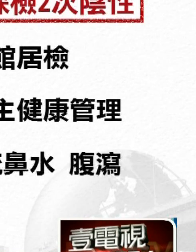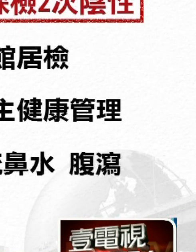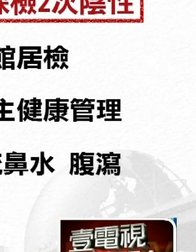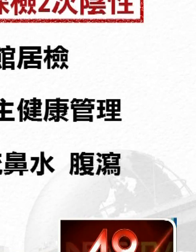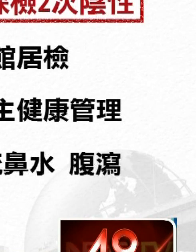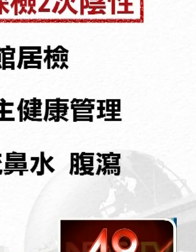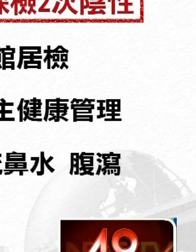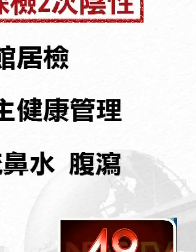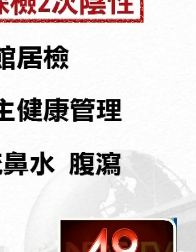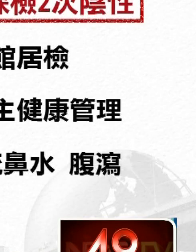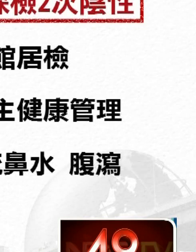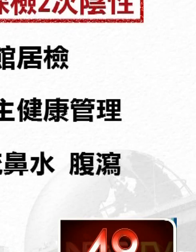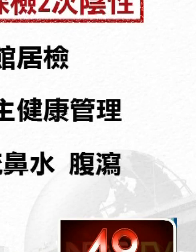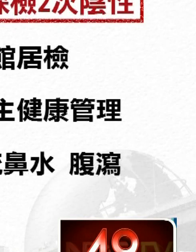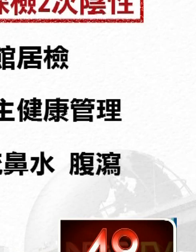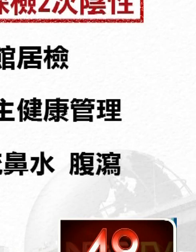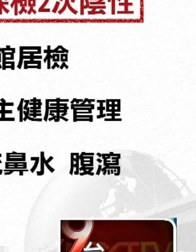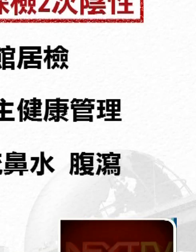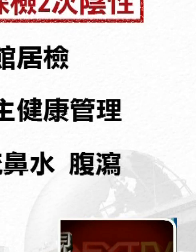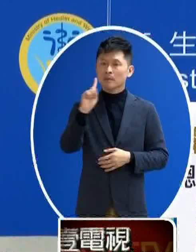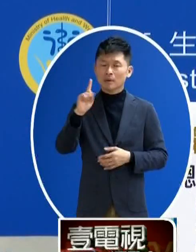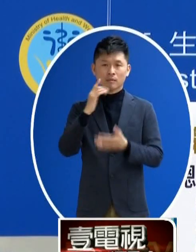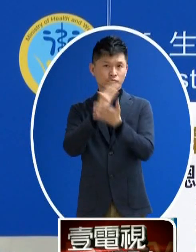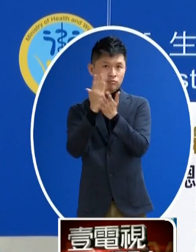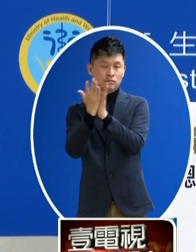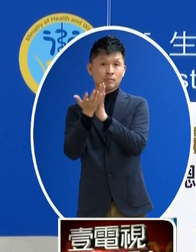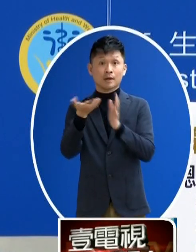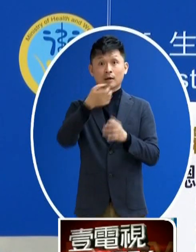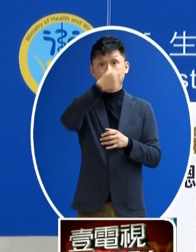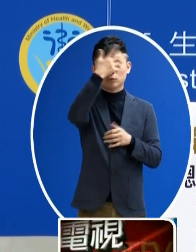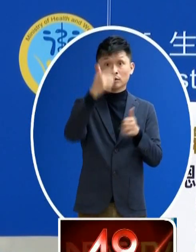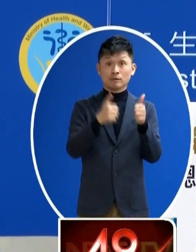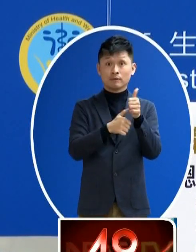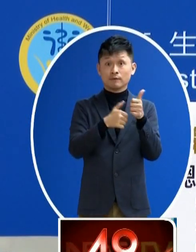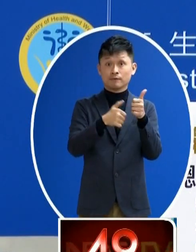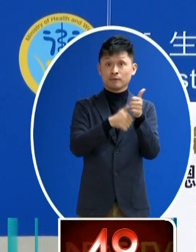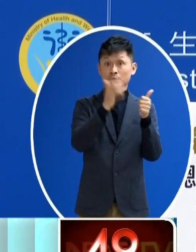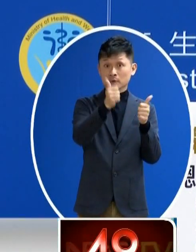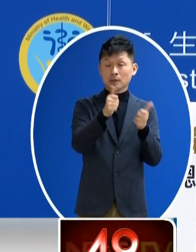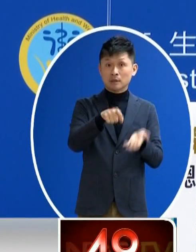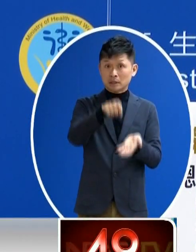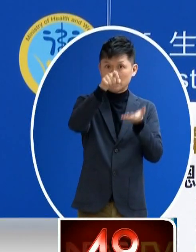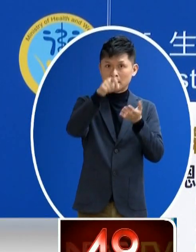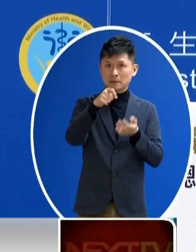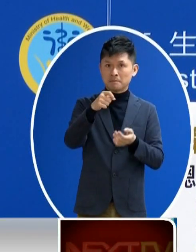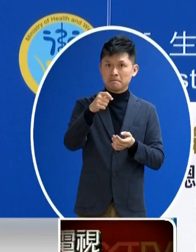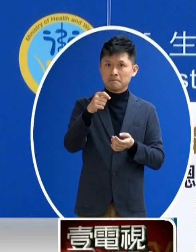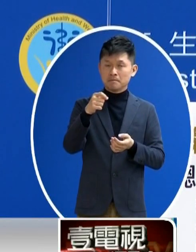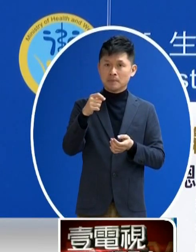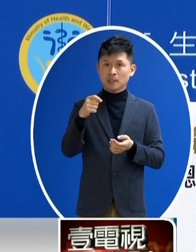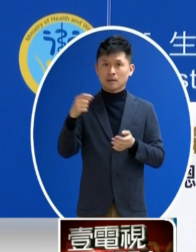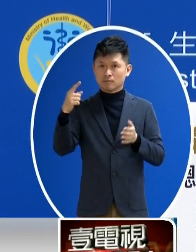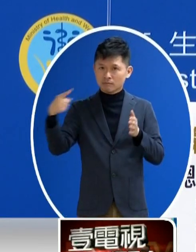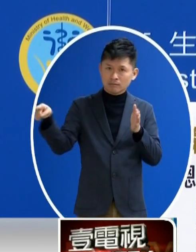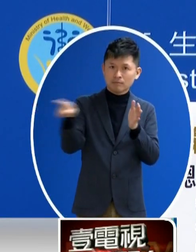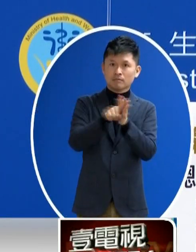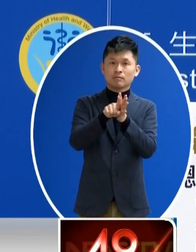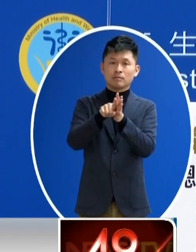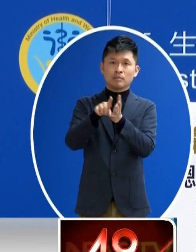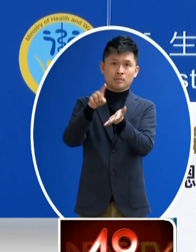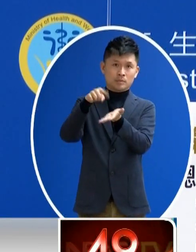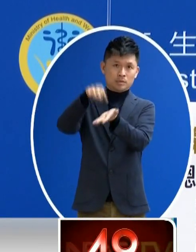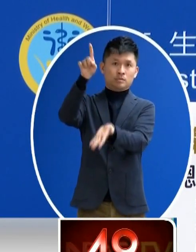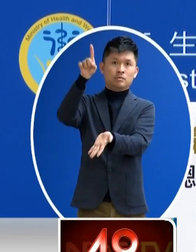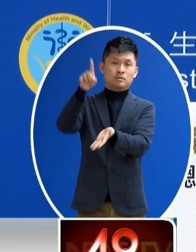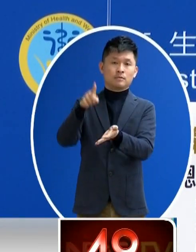中心掌握一名接触者列为自主健康管理。 那最大的可能性，可能确实是，从头到尾就是1次，然后